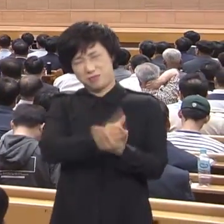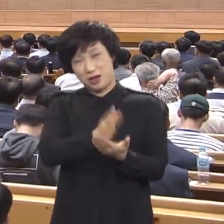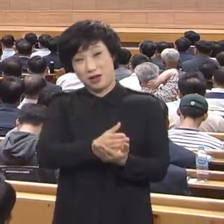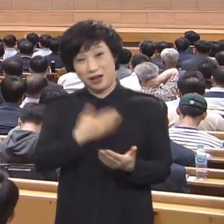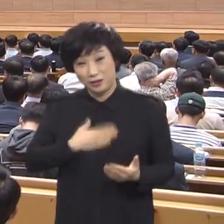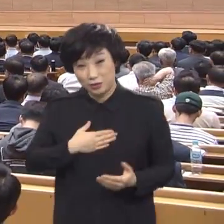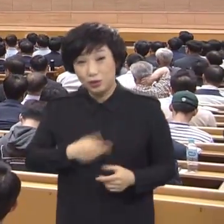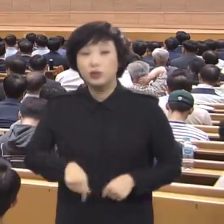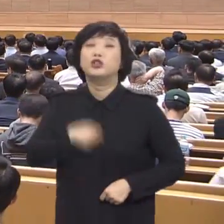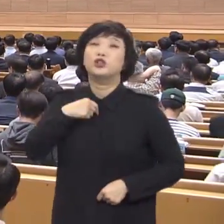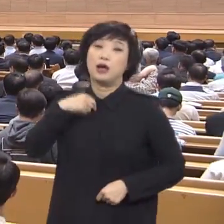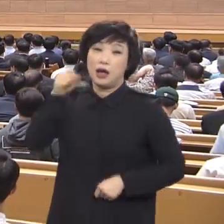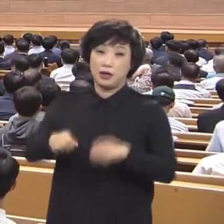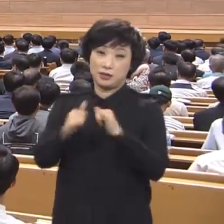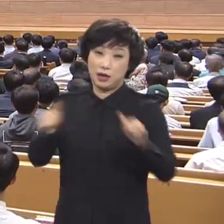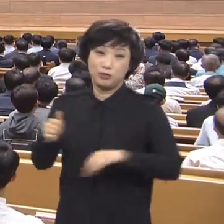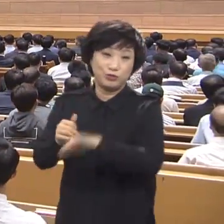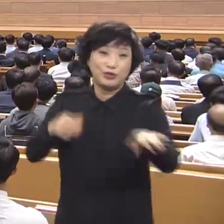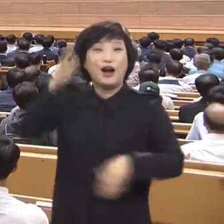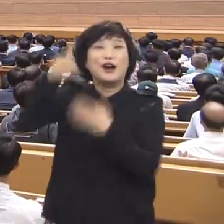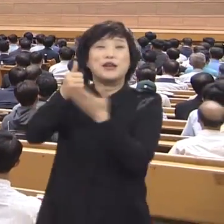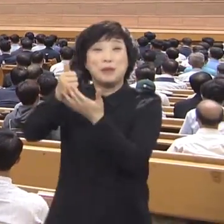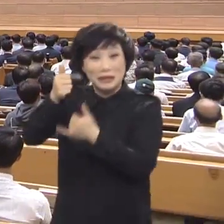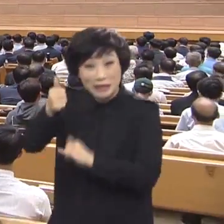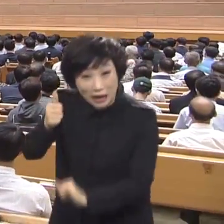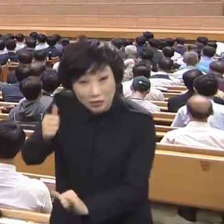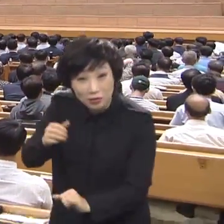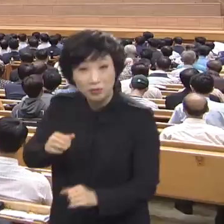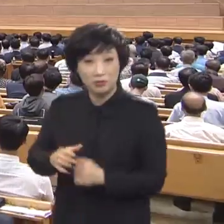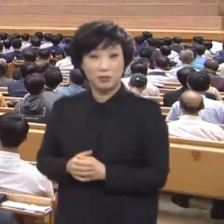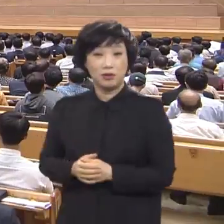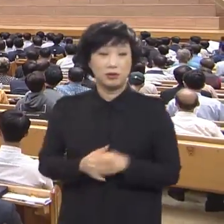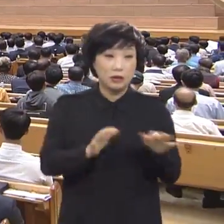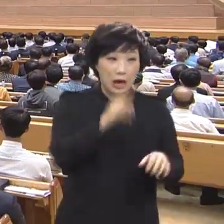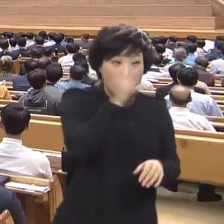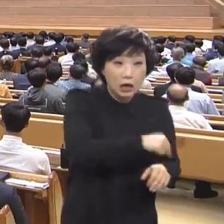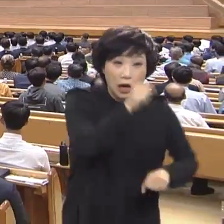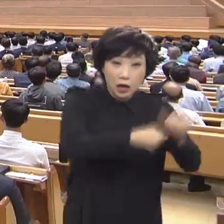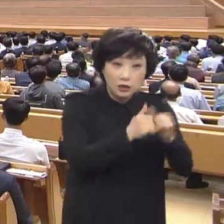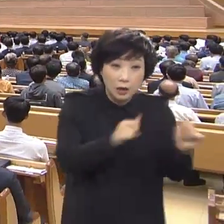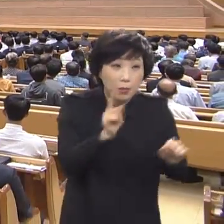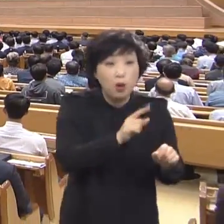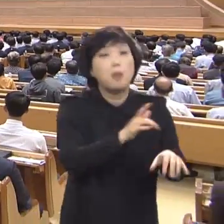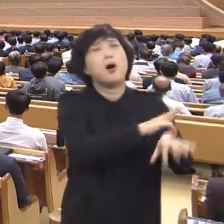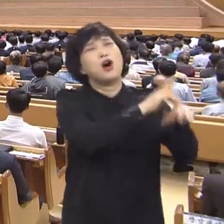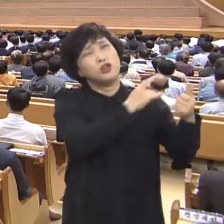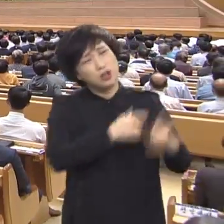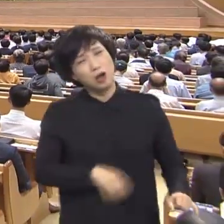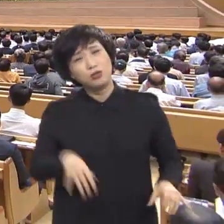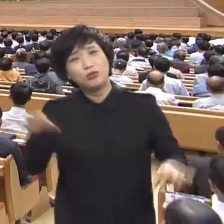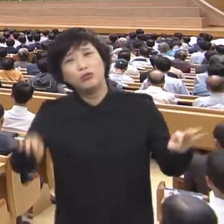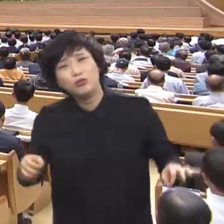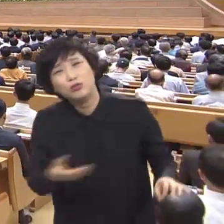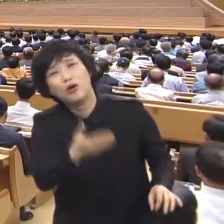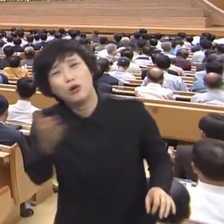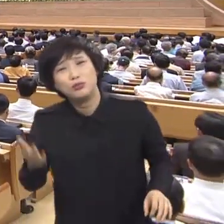의를 행하는 자가 하나님의 자녀이나 불의를 행하는 자는 마귀 자식이다.